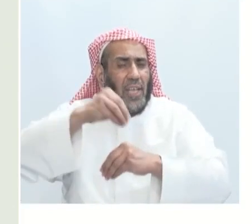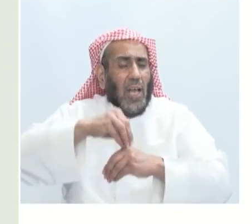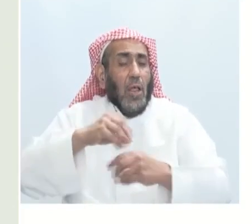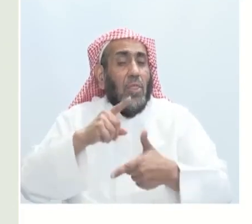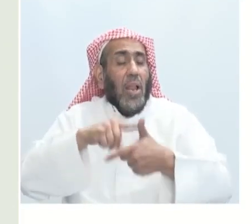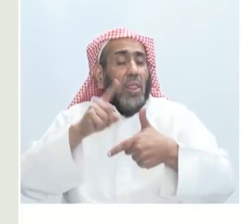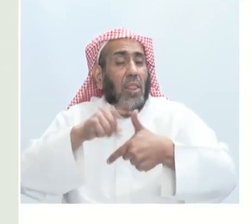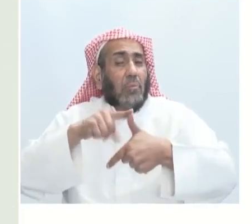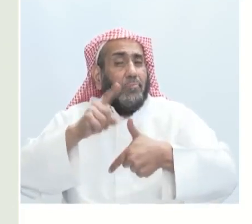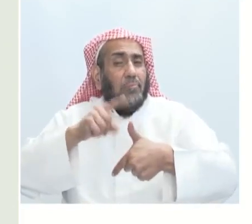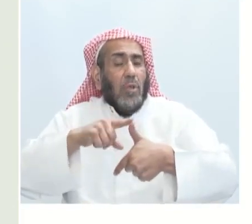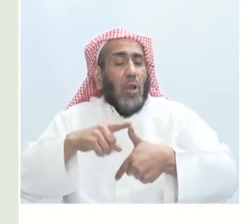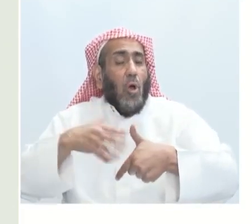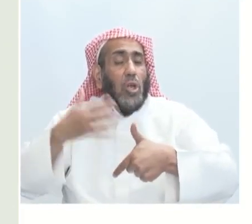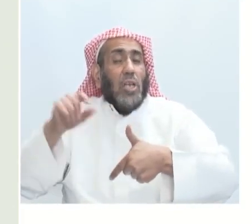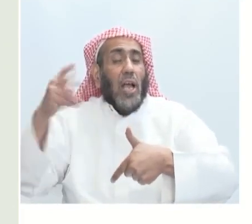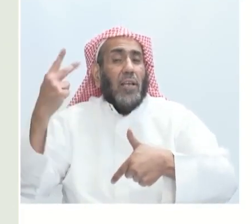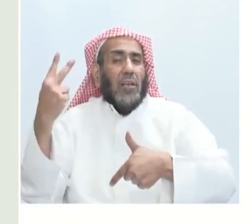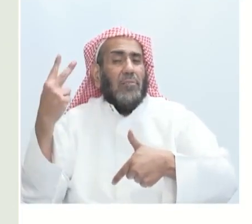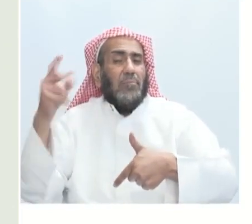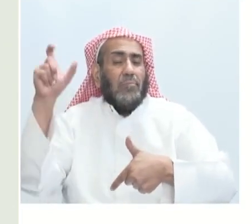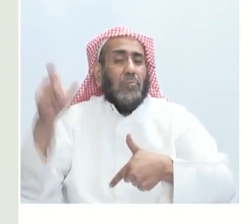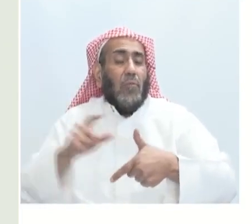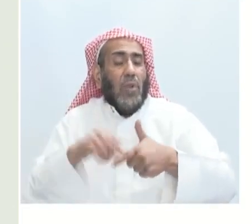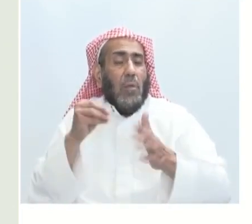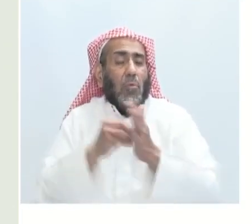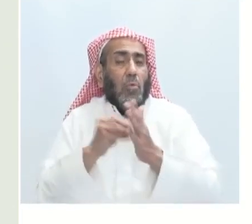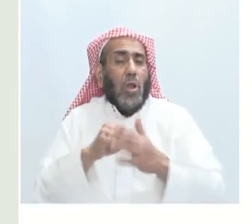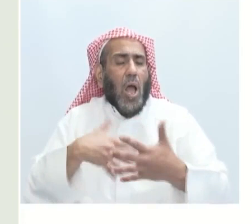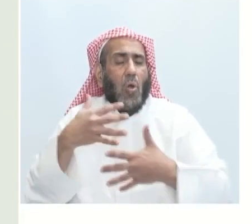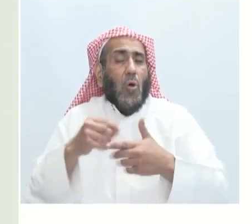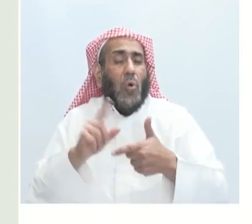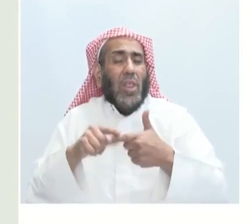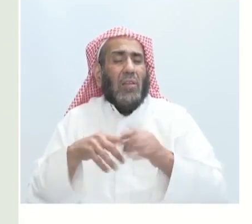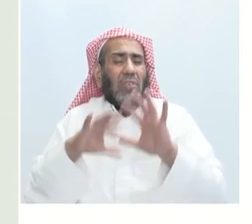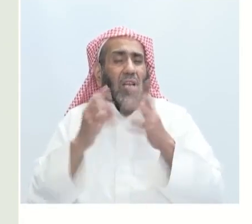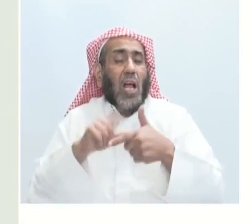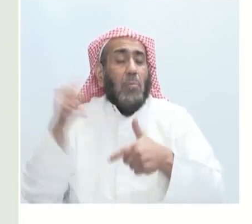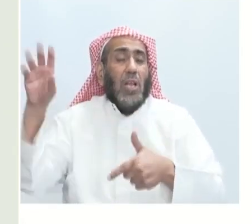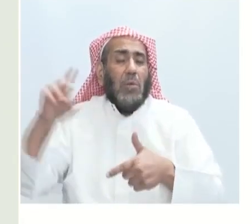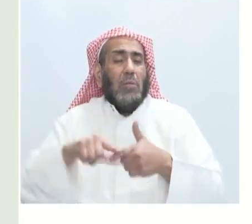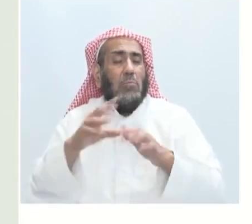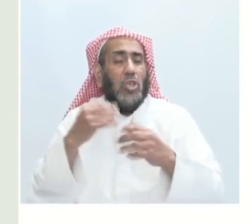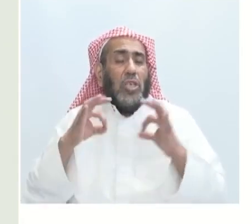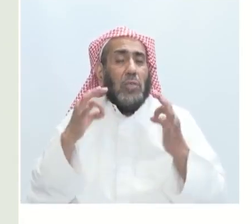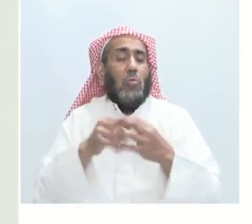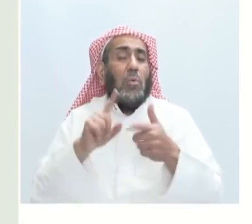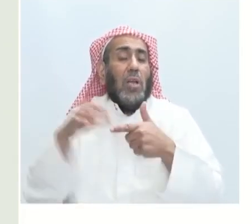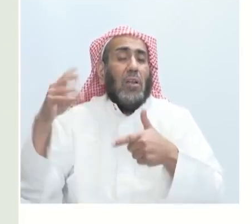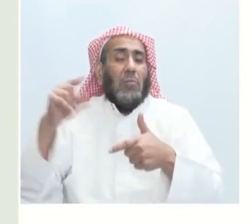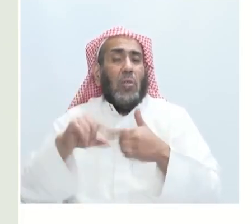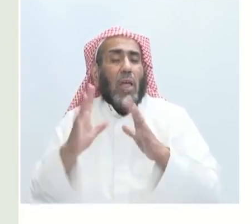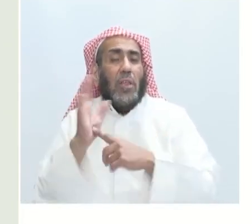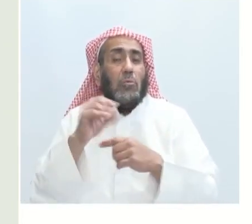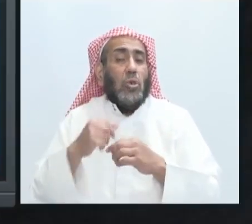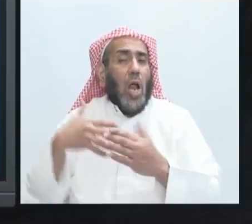بثلاث مراحل المرحله الاولى من اوام المجددين شاعران في المضمون حاول التجديد والاخر في الشكل اما احمد العربي اهتم بالشعر الاجتماعي ومحمد عرف تاثر